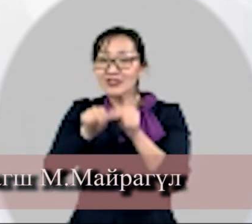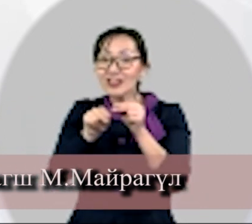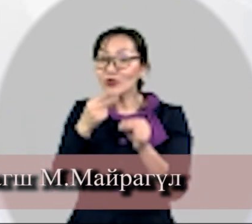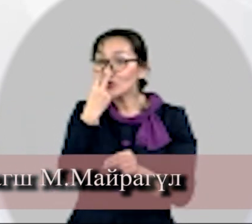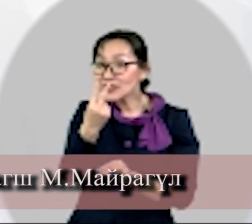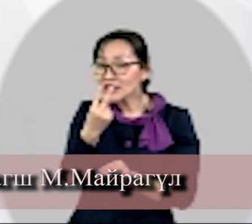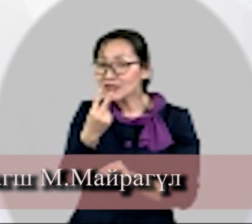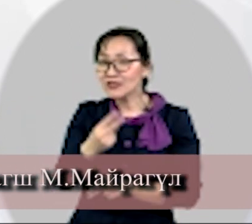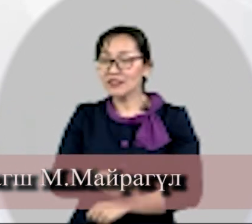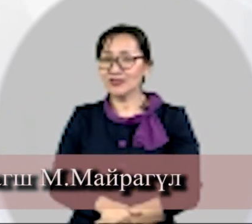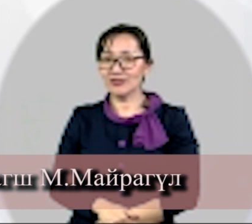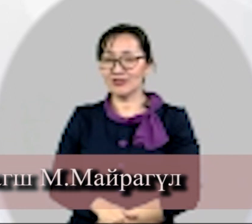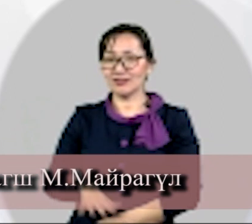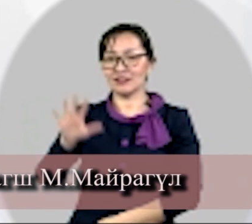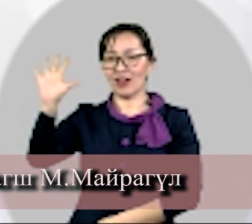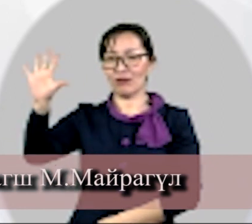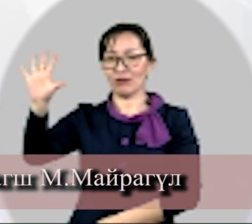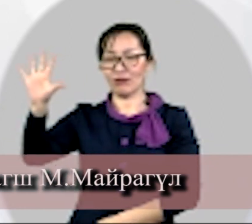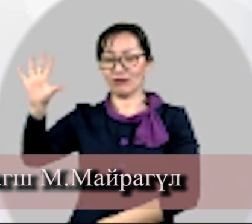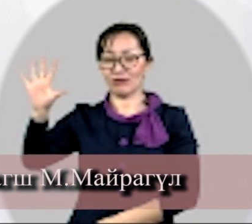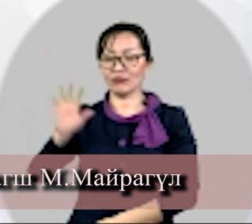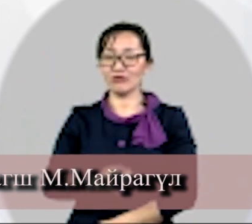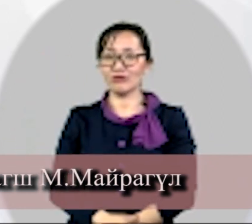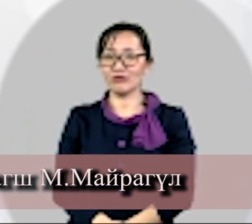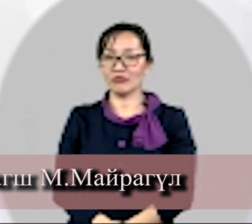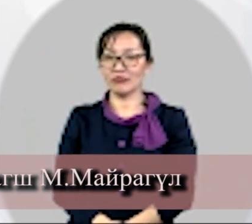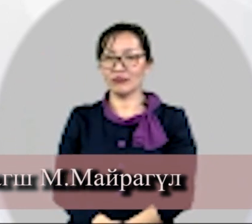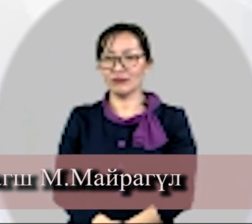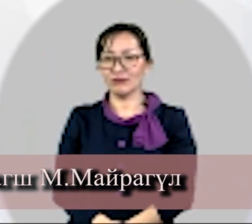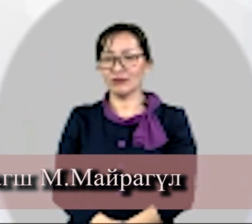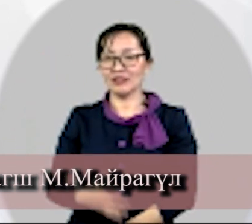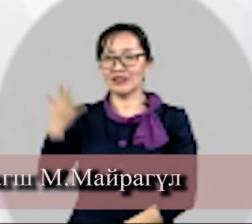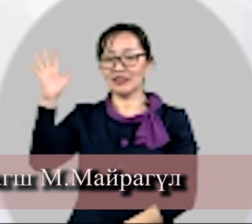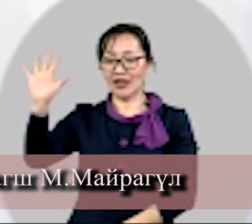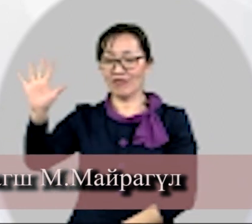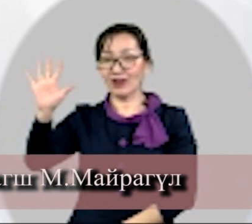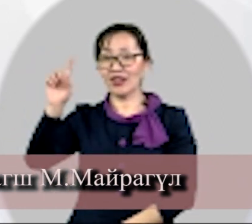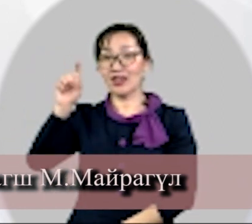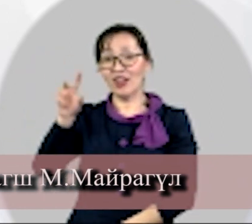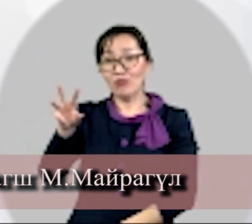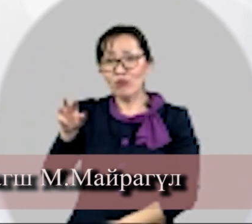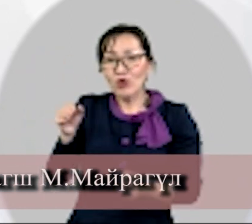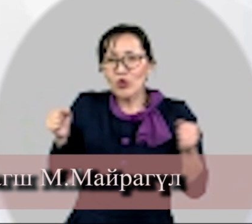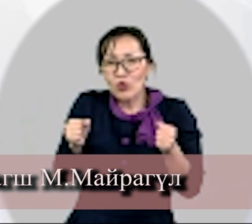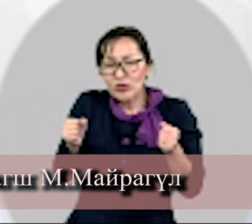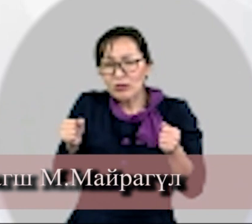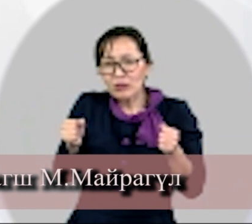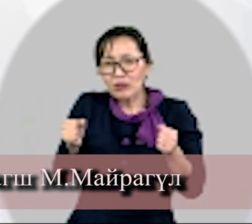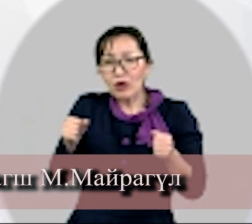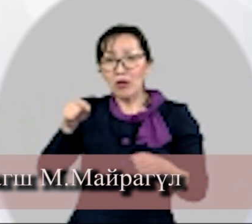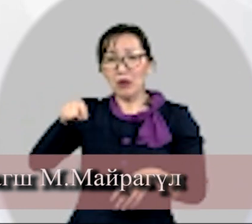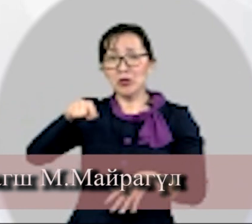Ал 5 градус суық. Және 5 градус жылы болып тұрып, қайтадан суытып кетті, енді қалай